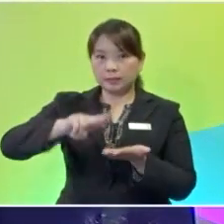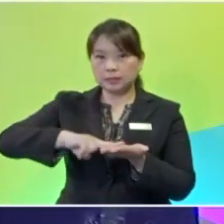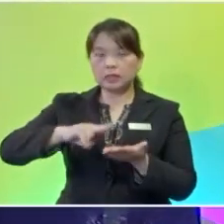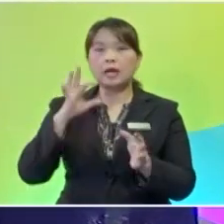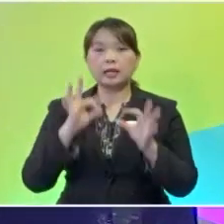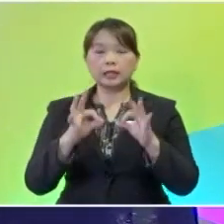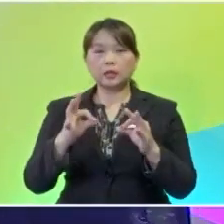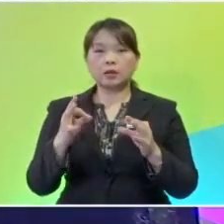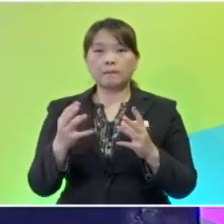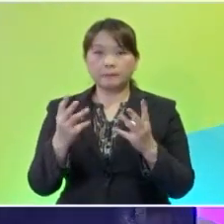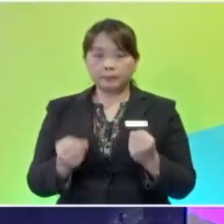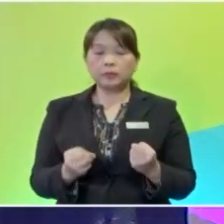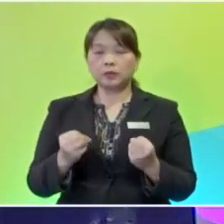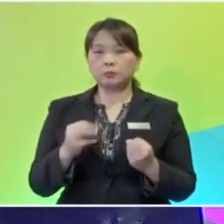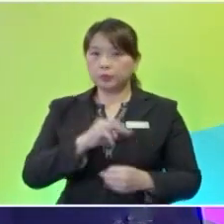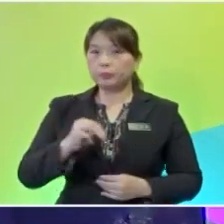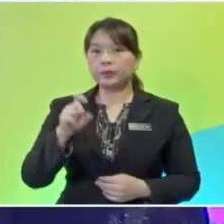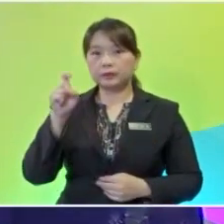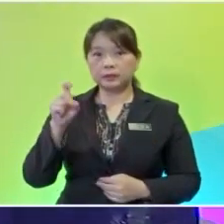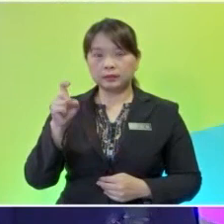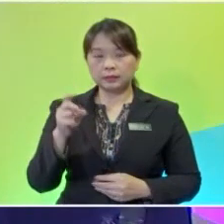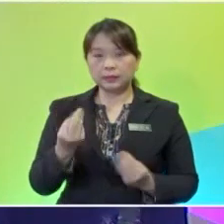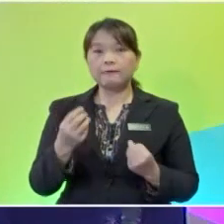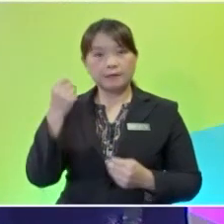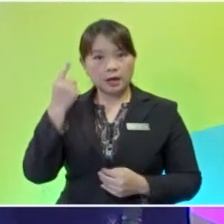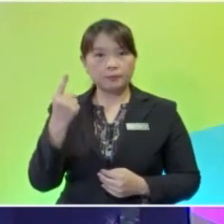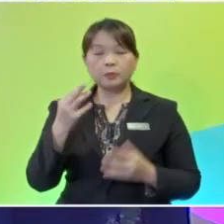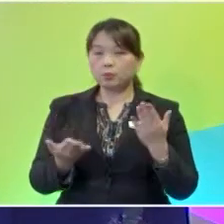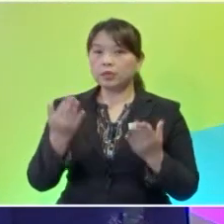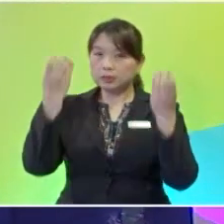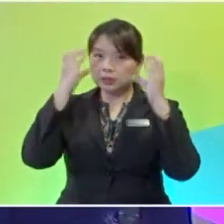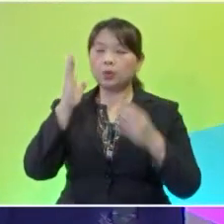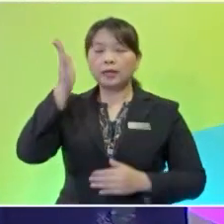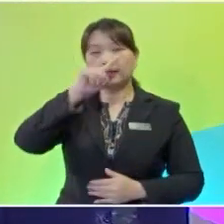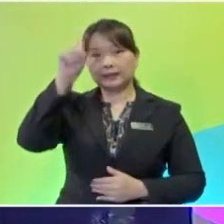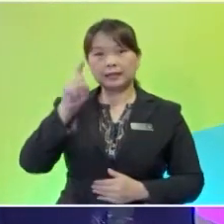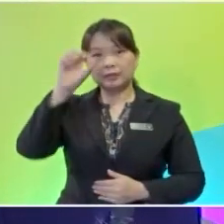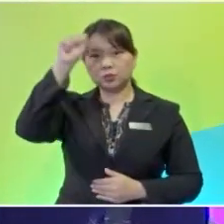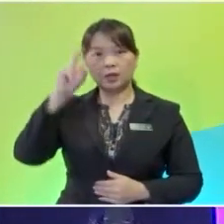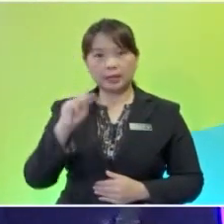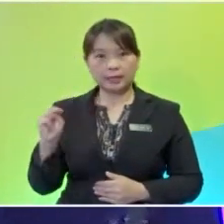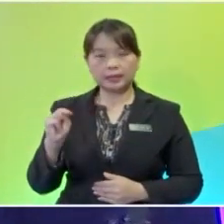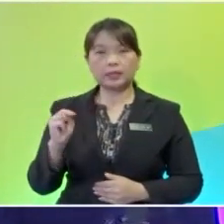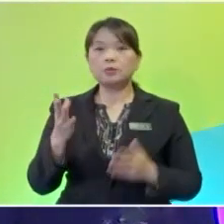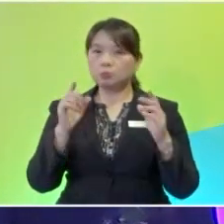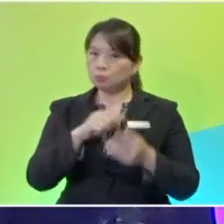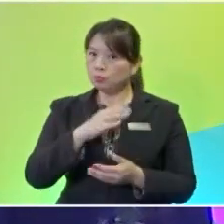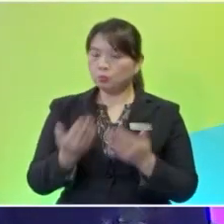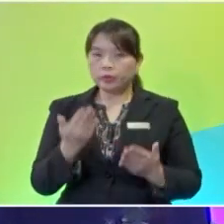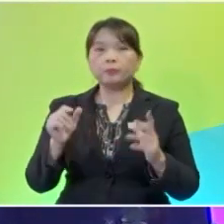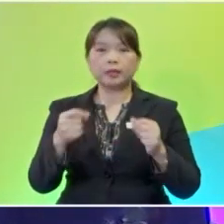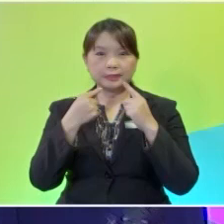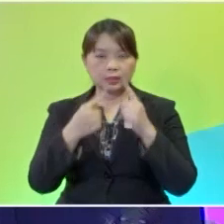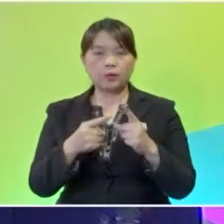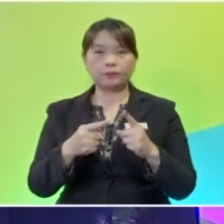通过老师提供的一个问题呢，他们解答，然后可能可以呈现在纸笔上。好，所以在这个部分呢，